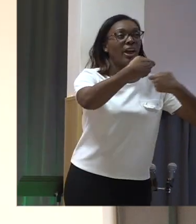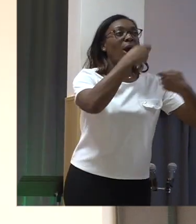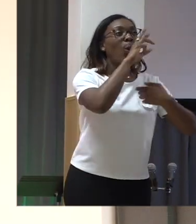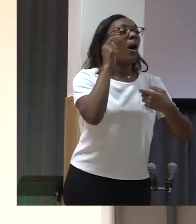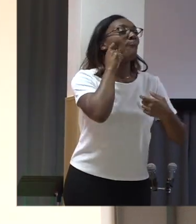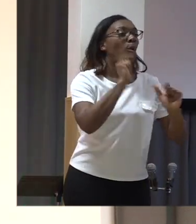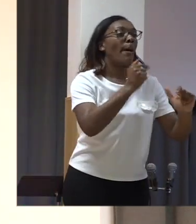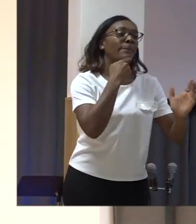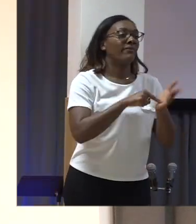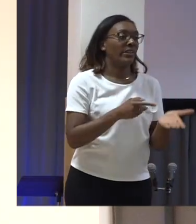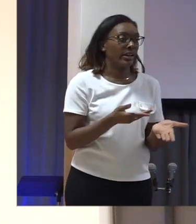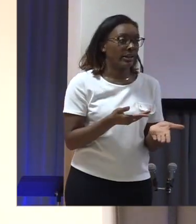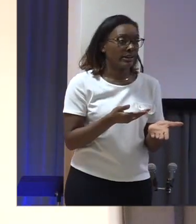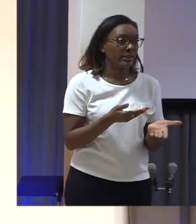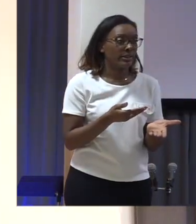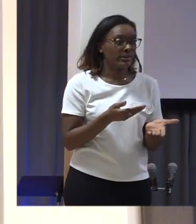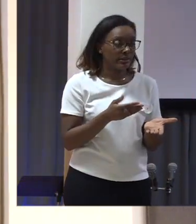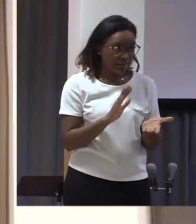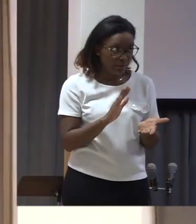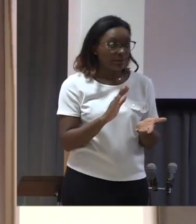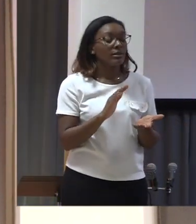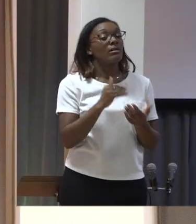20, lorsqu'ils disent que